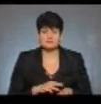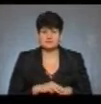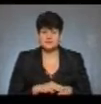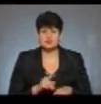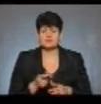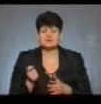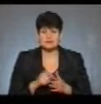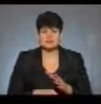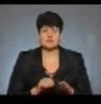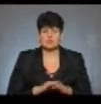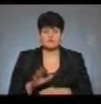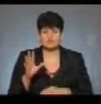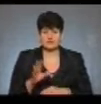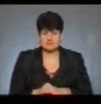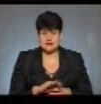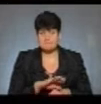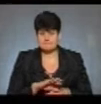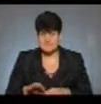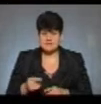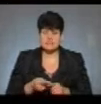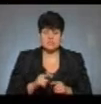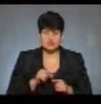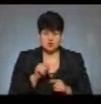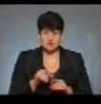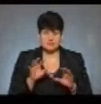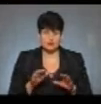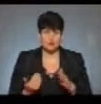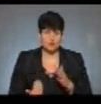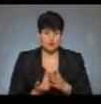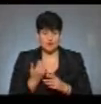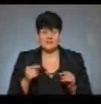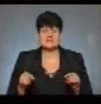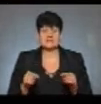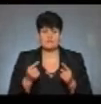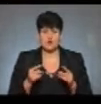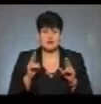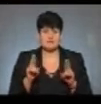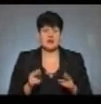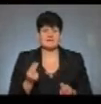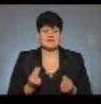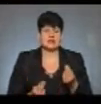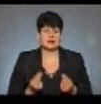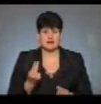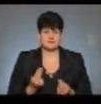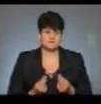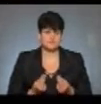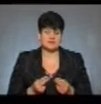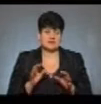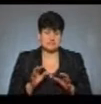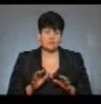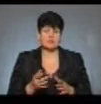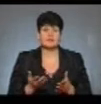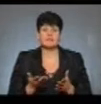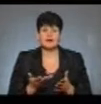щоб закрити повністю все. Після цього закон новий створить правила гри законні, де